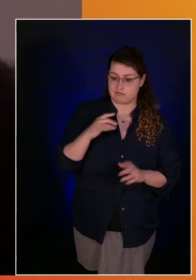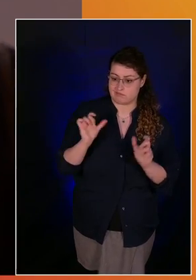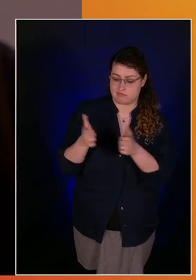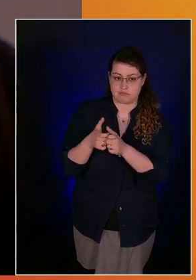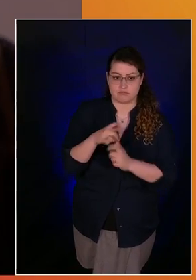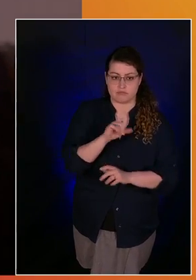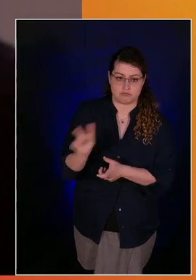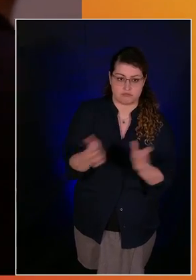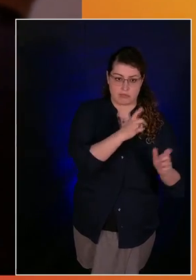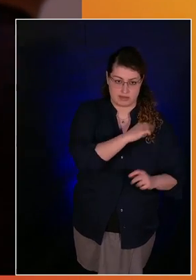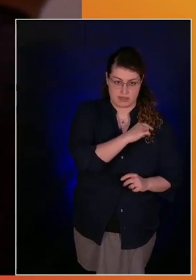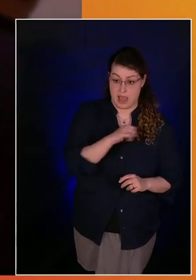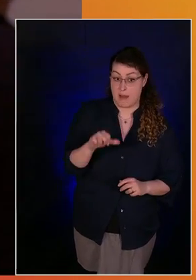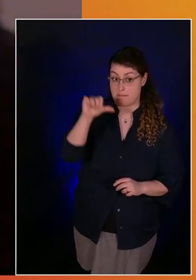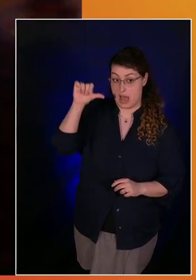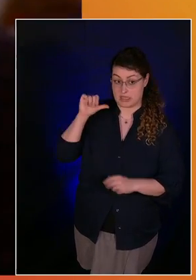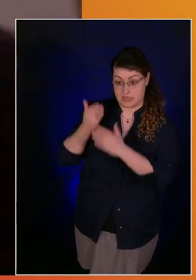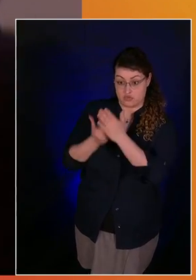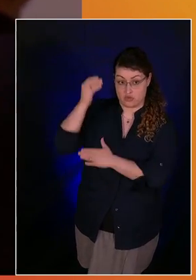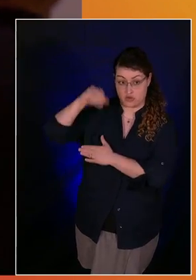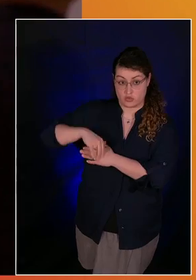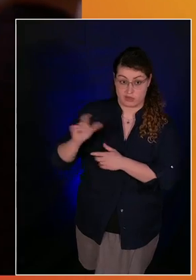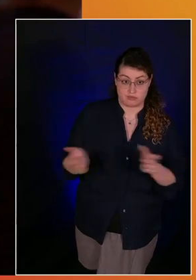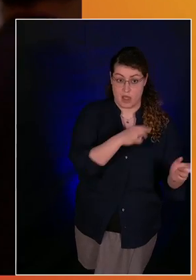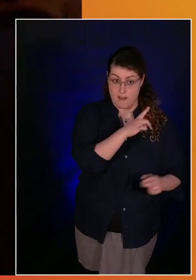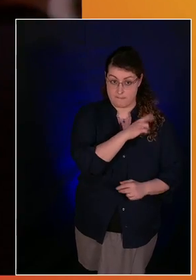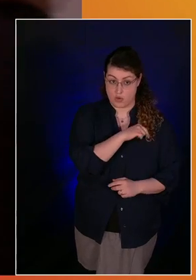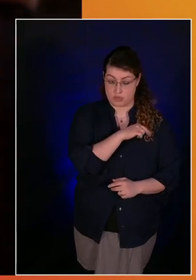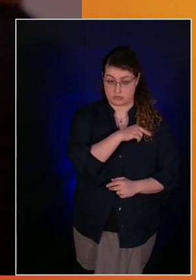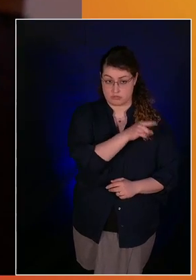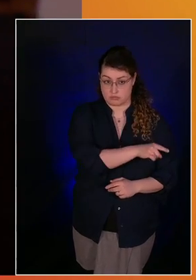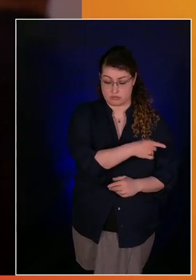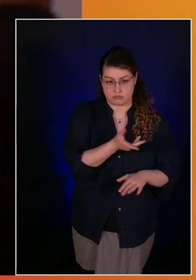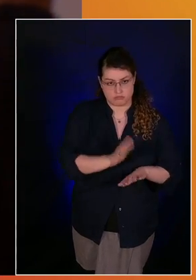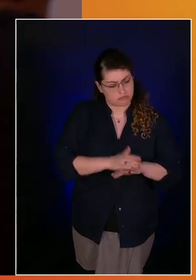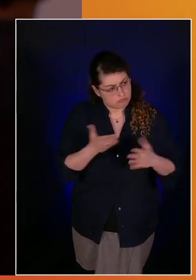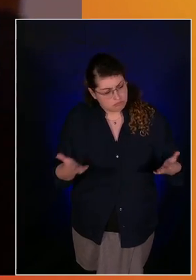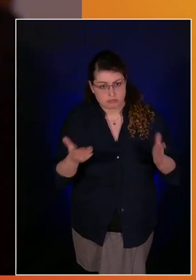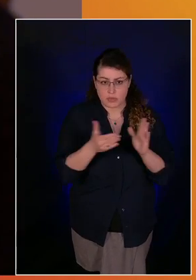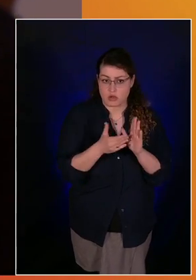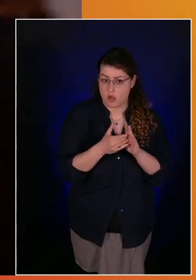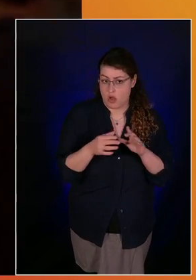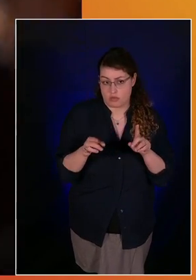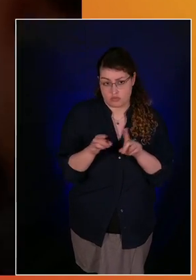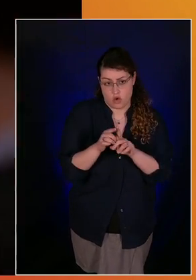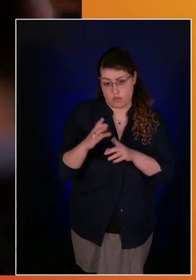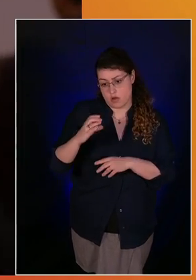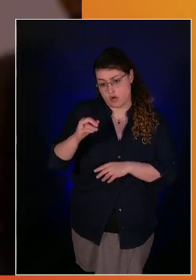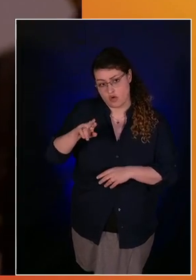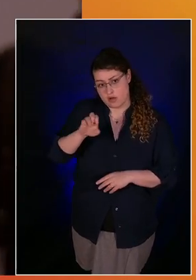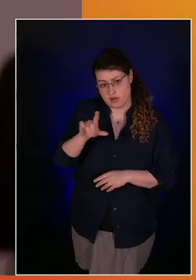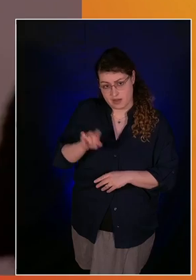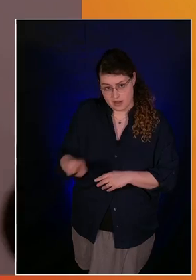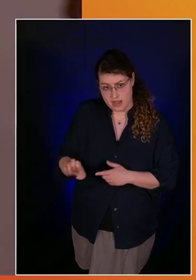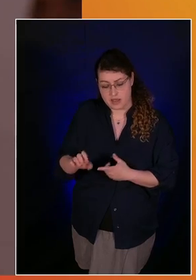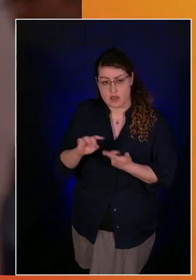CGT mardi toute la toute la journée donc on fait face aussi comme dans la comme en corise ou comme